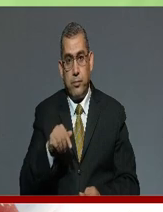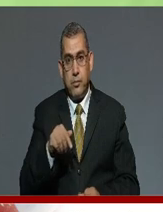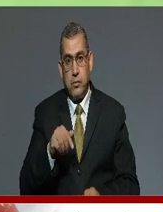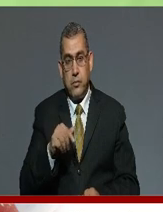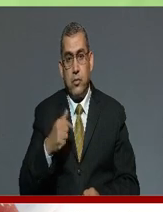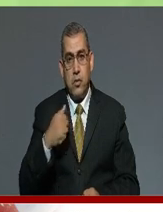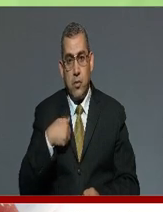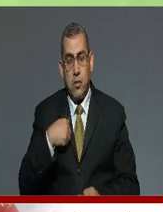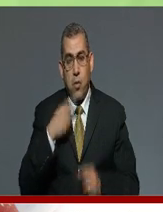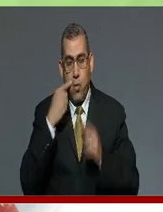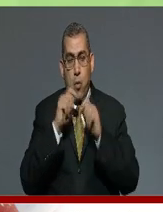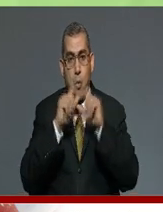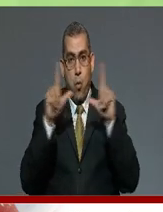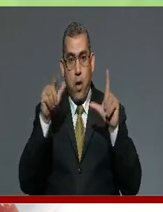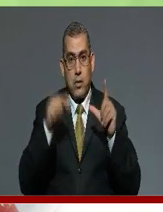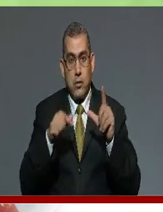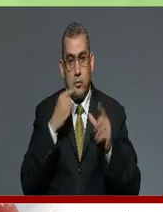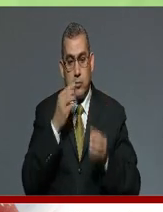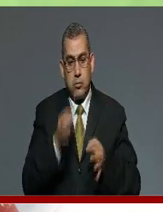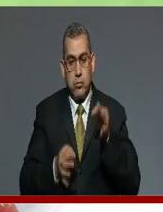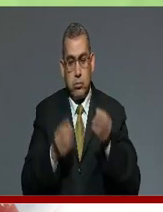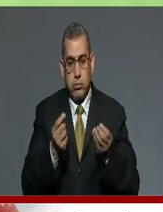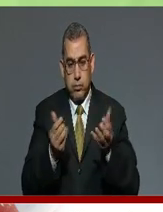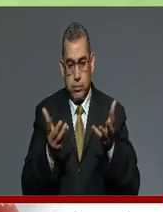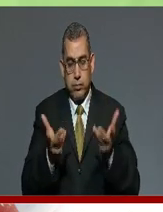واضح ان موازناتنا